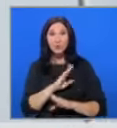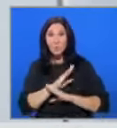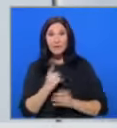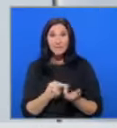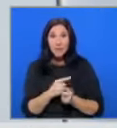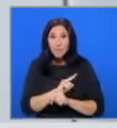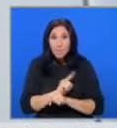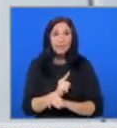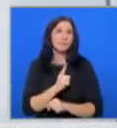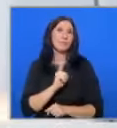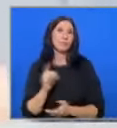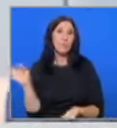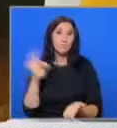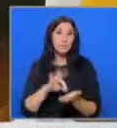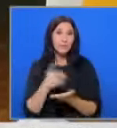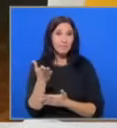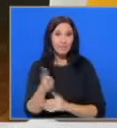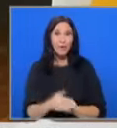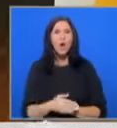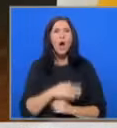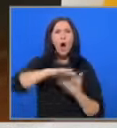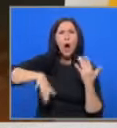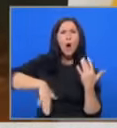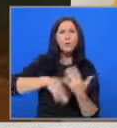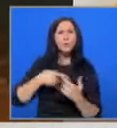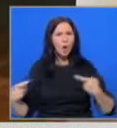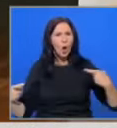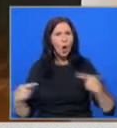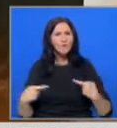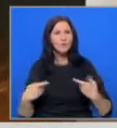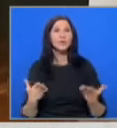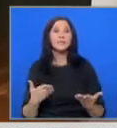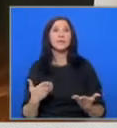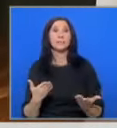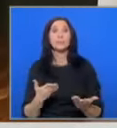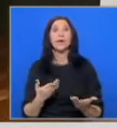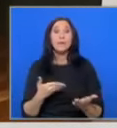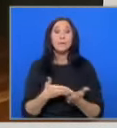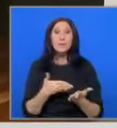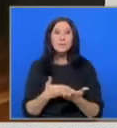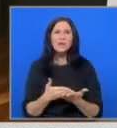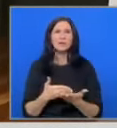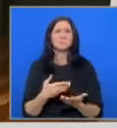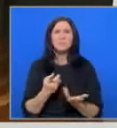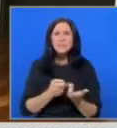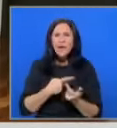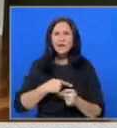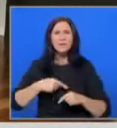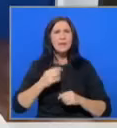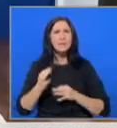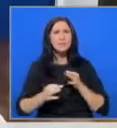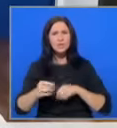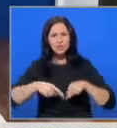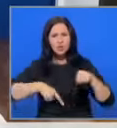момент, но няма как да стигнем до него. Хаотичната конфронтация предизвика серия от дипломатически совалки и реакции. В